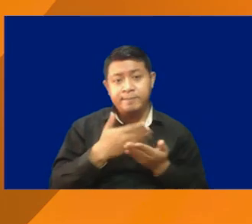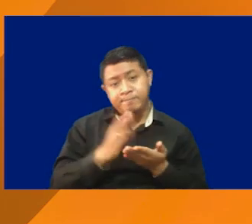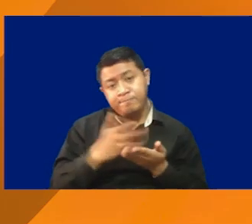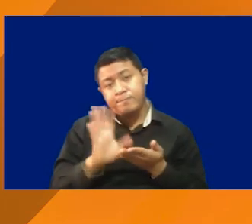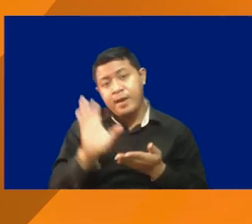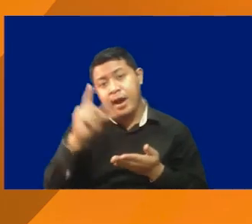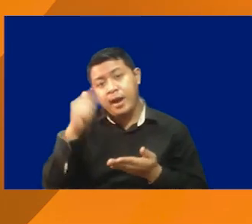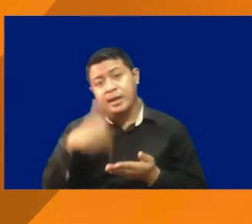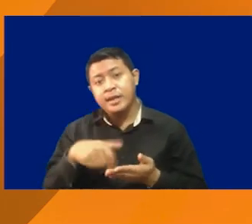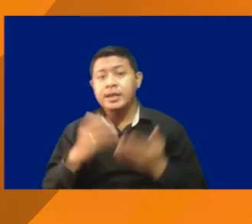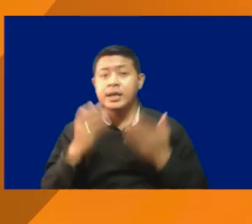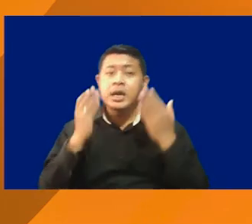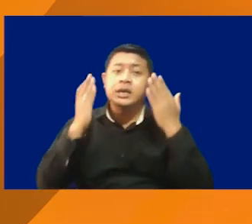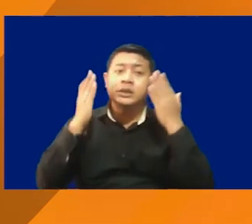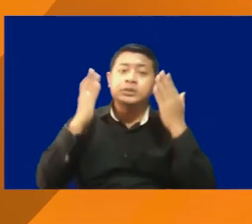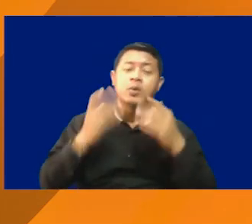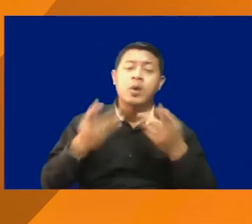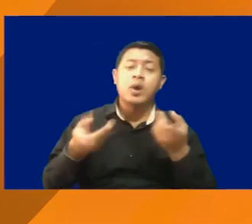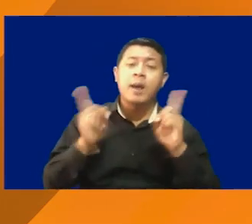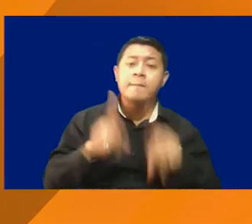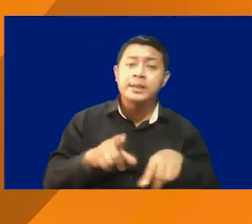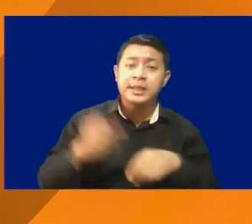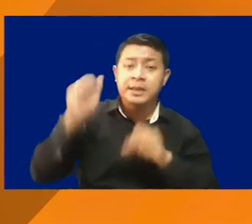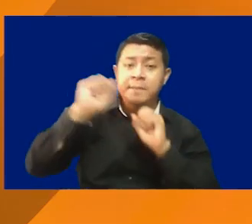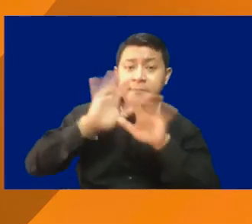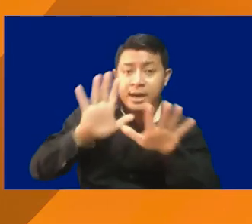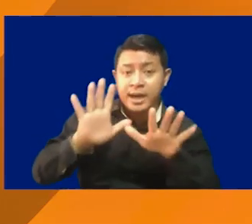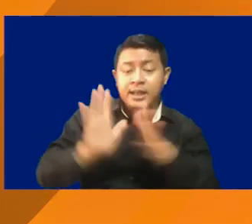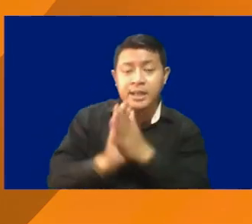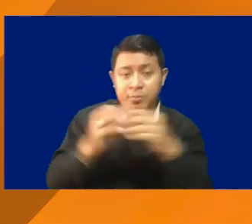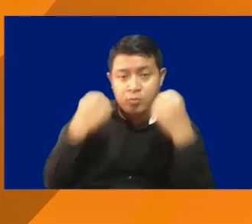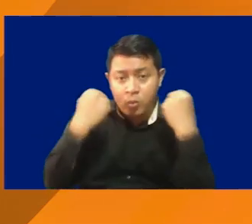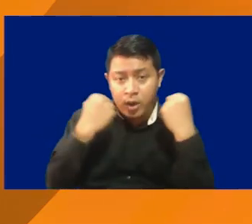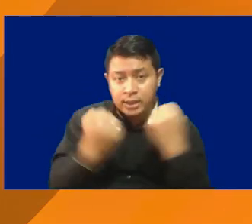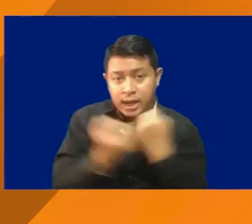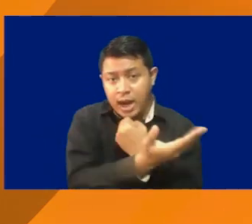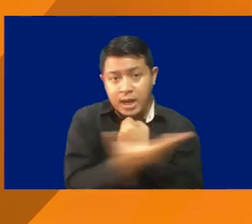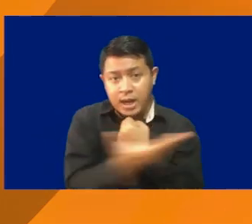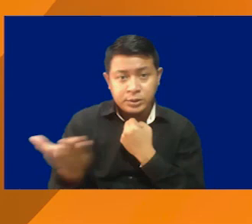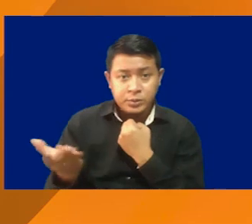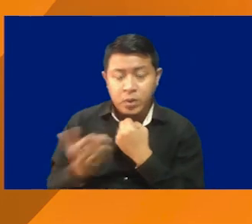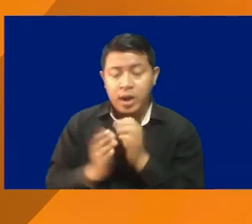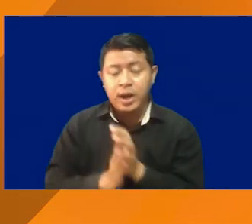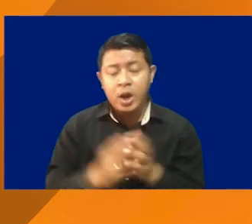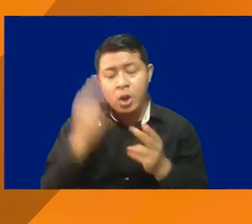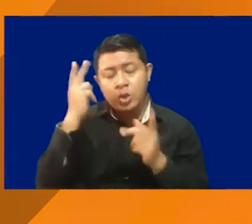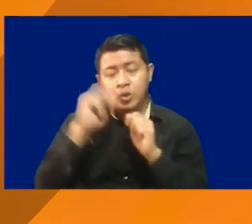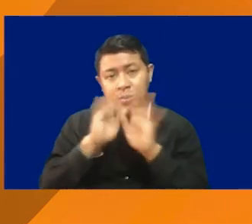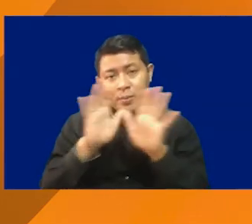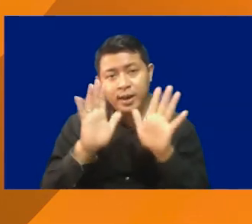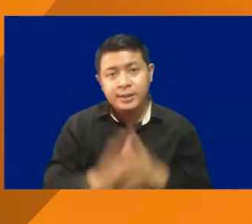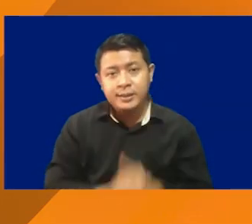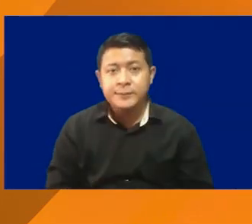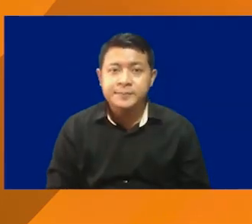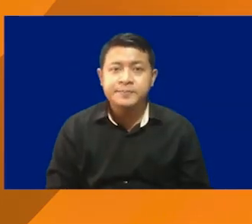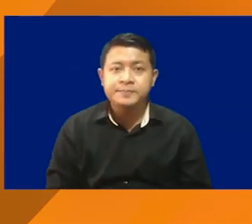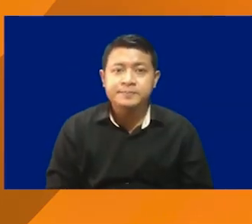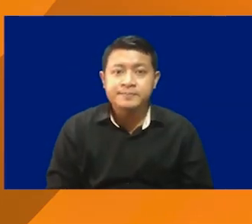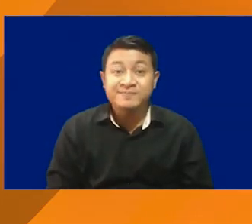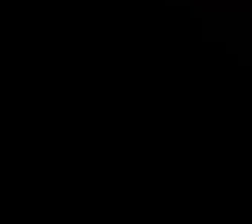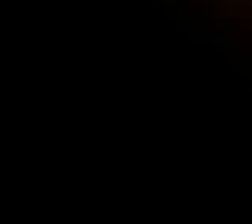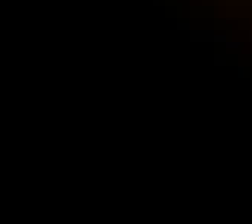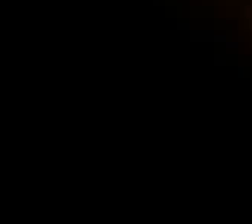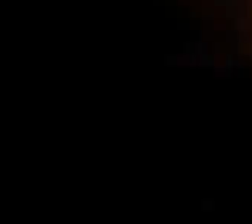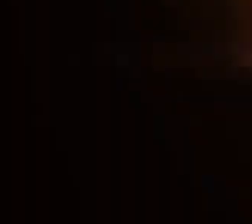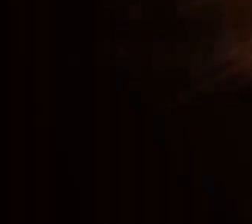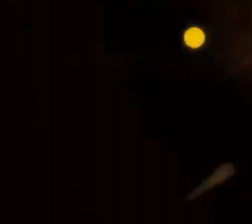yang diberikan untuk saya berbagi sharing pada hari ini. Semoga menjadi berkat dan menguatkan saudara-saudari sekalian.